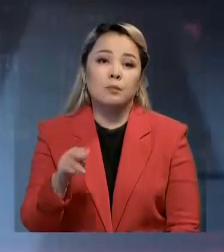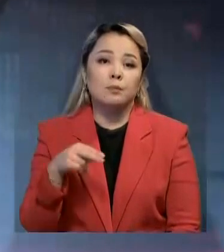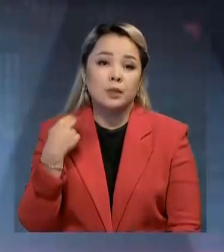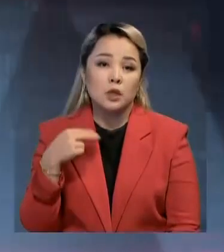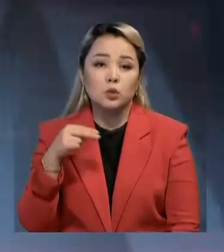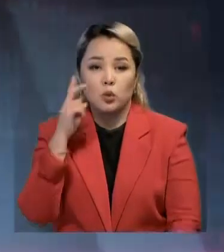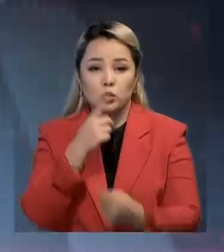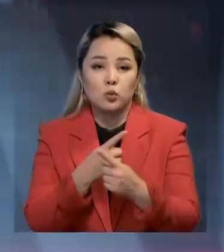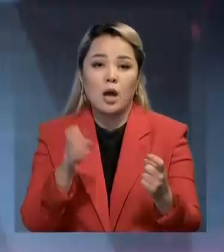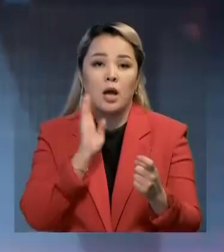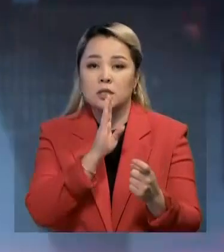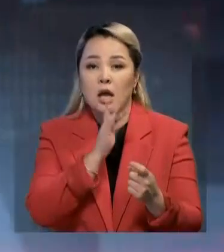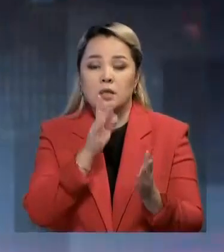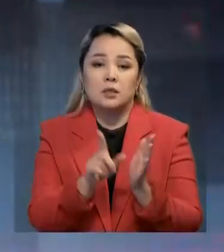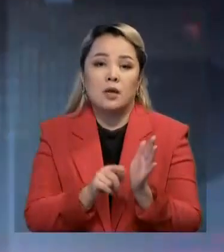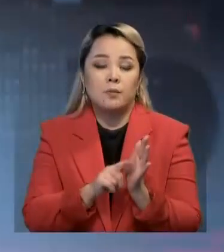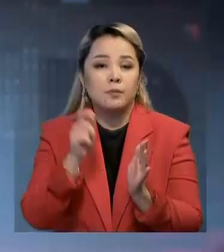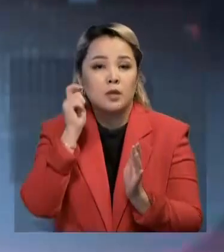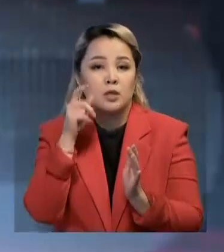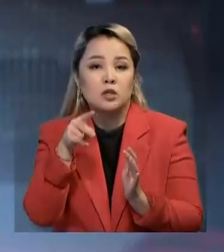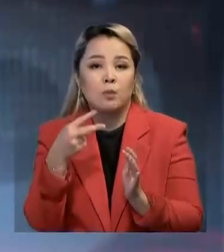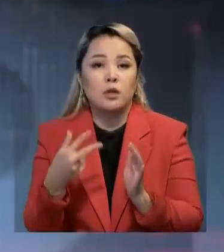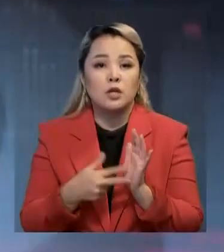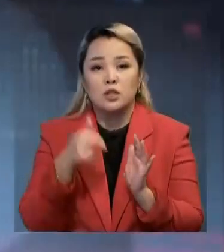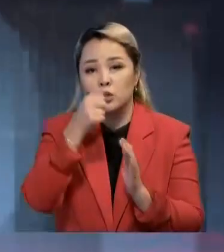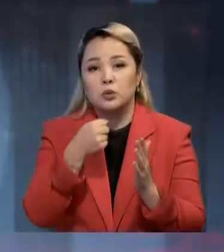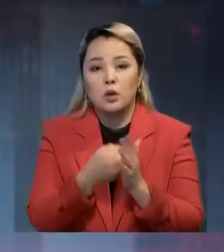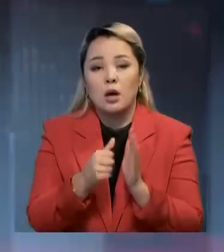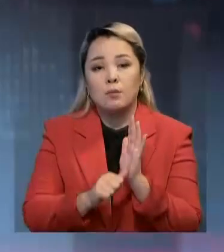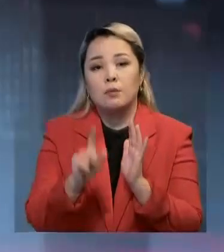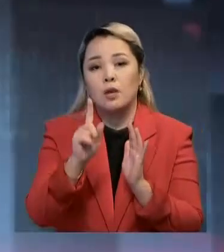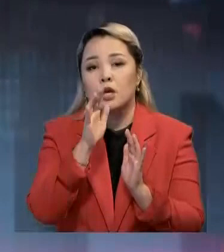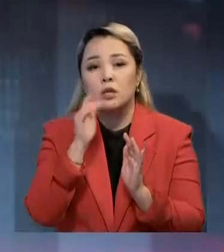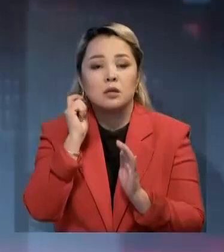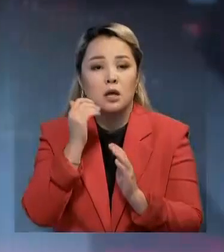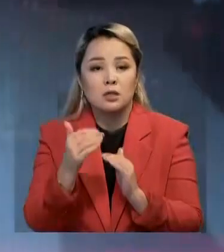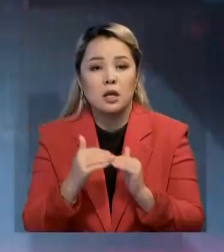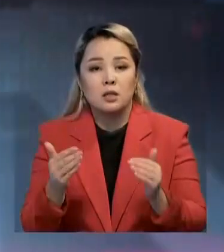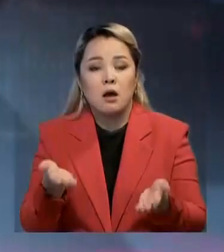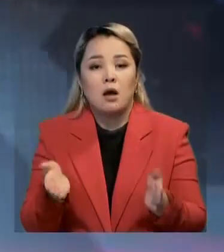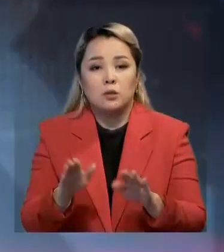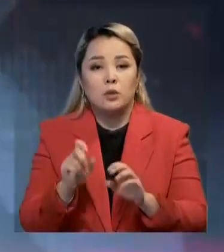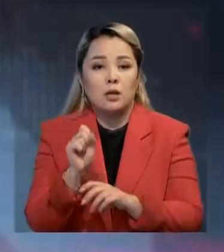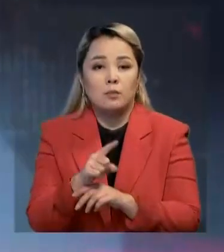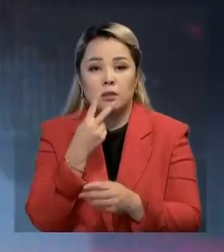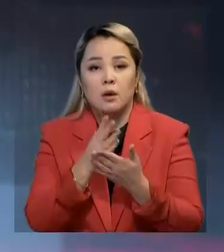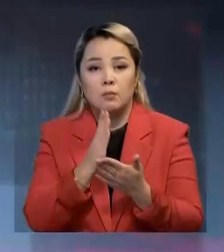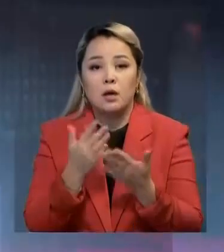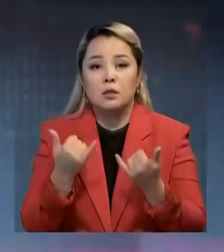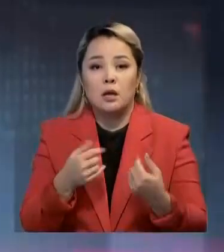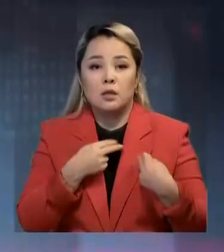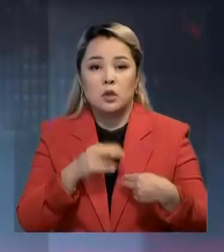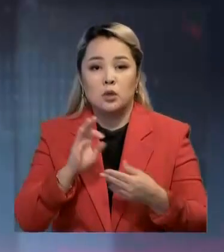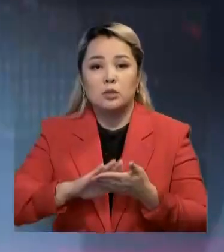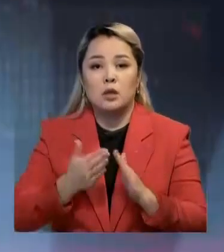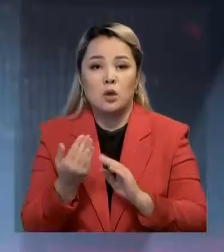Президент жолдауында әйелдердің зейнет жасын 2028 жылға дейін 61 жас деңгейінде қалдыруды тапсырған. Қазір еңбек және